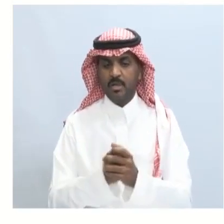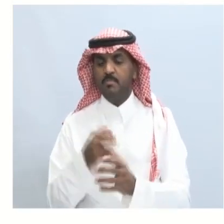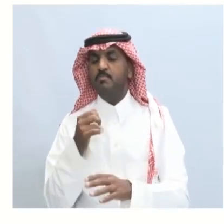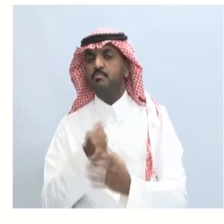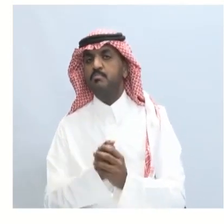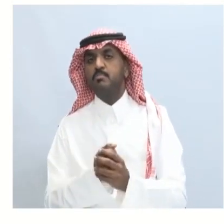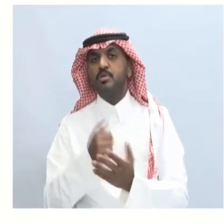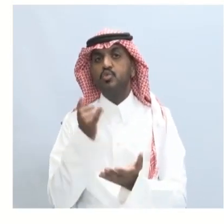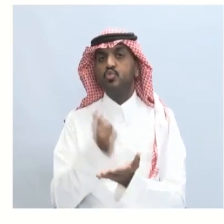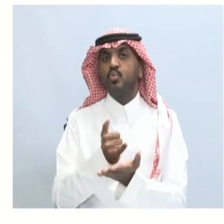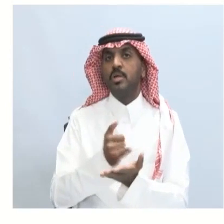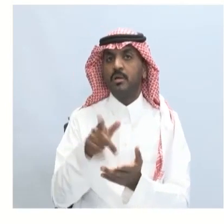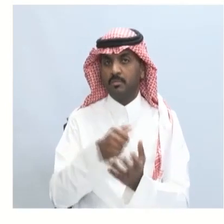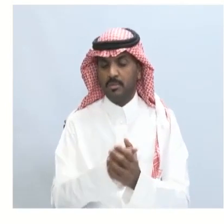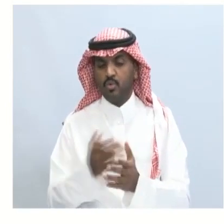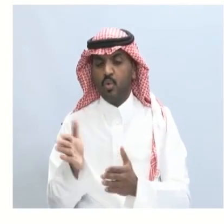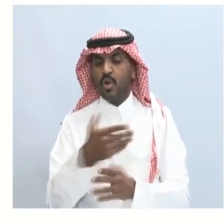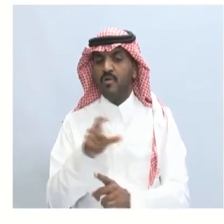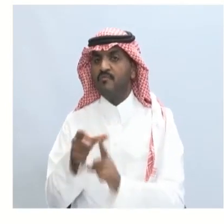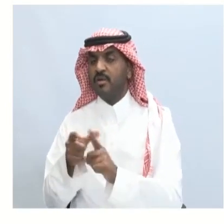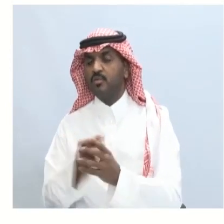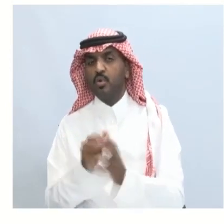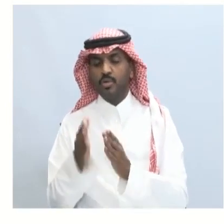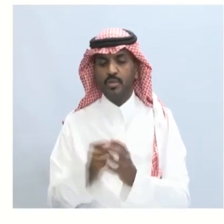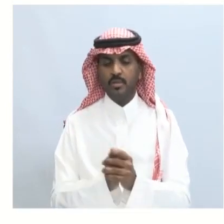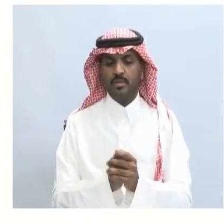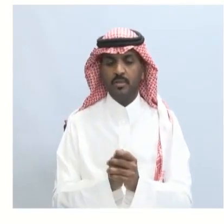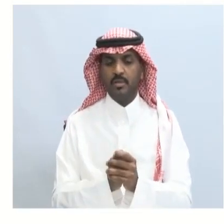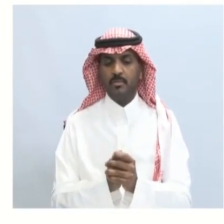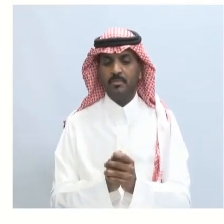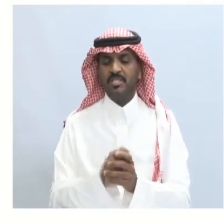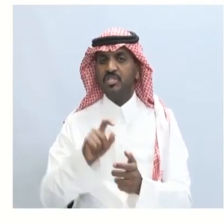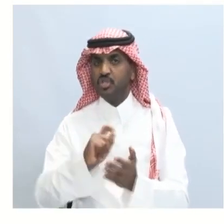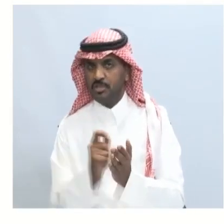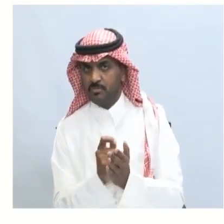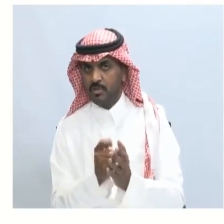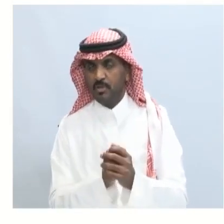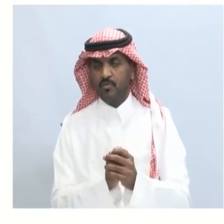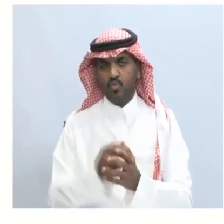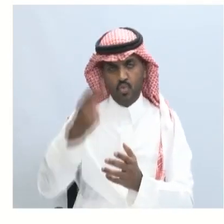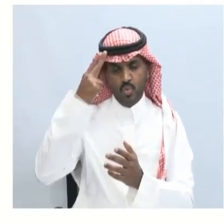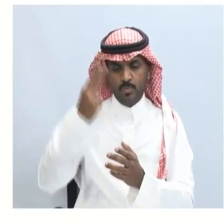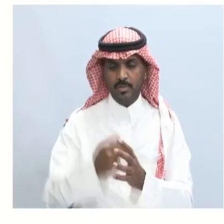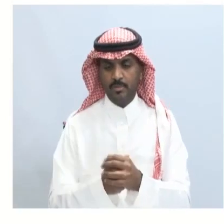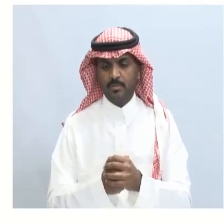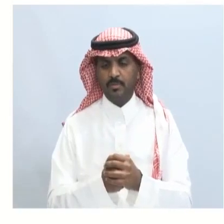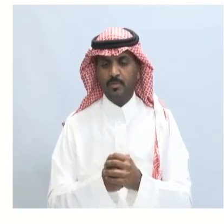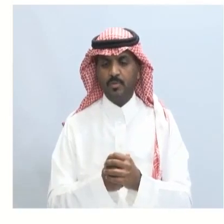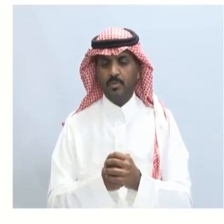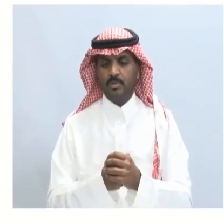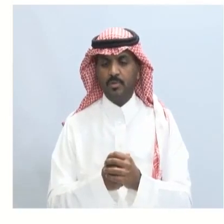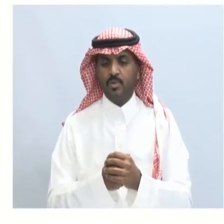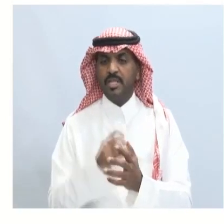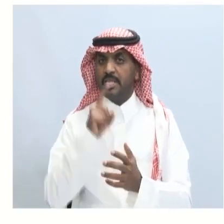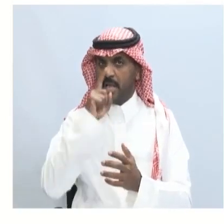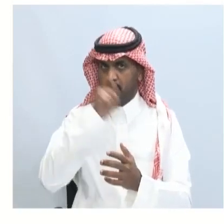ماذا يصنع القيام بالتسجيل في العنوان الوطني وايضا هناك امر كذلك مهم ان